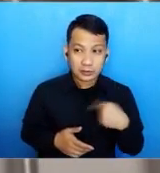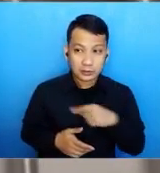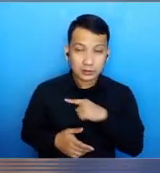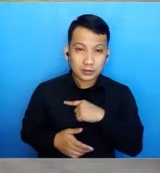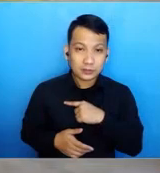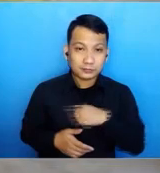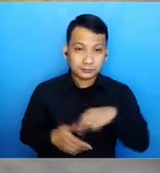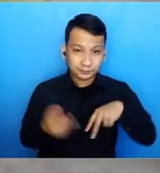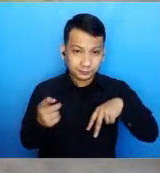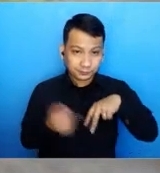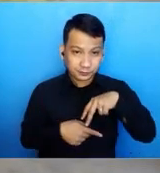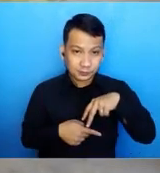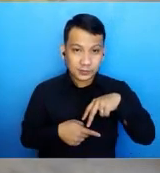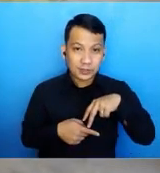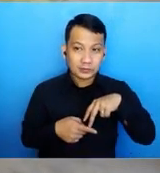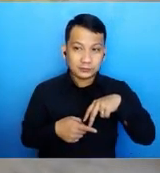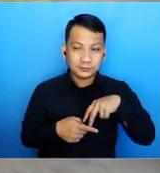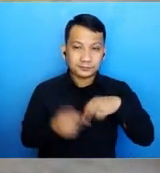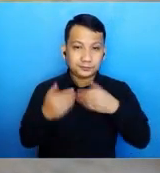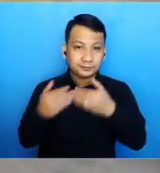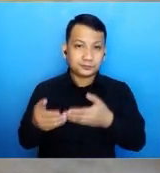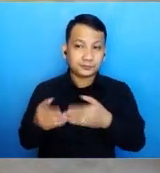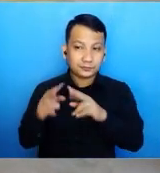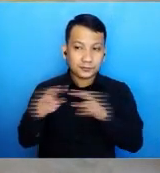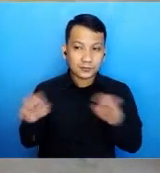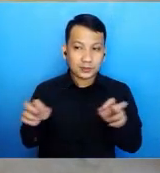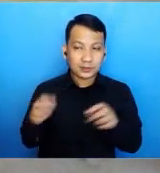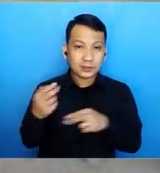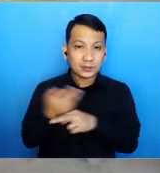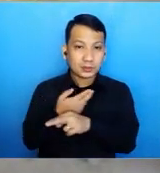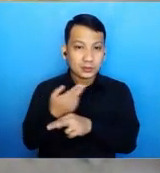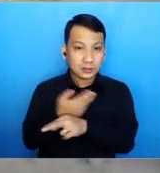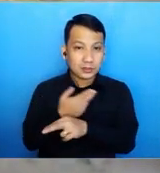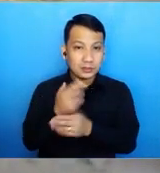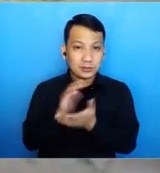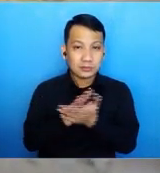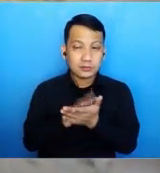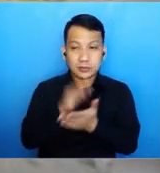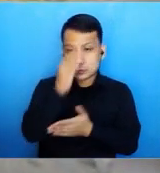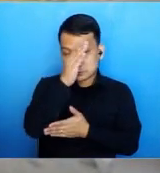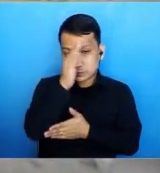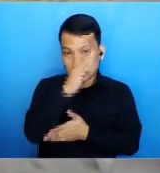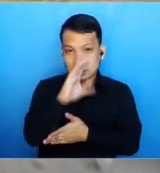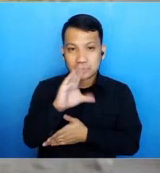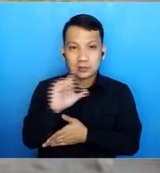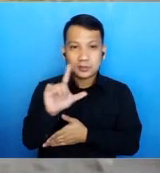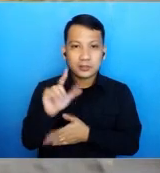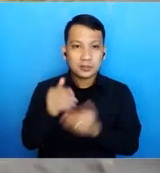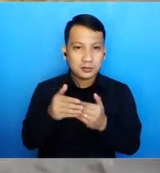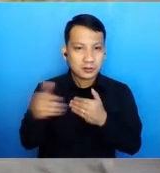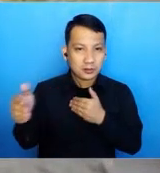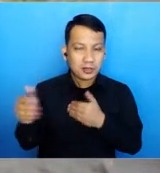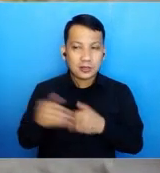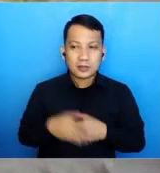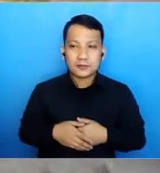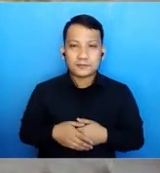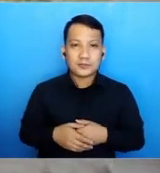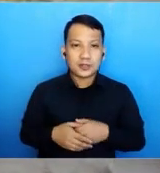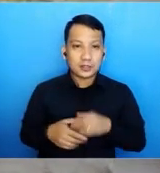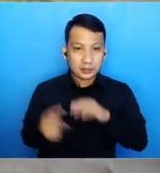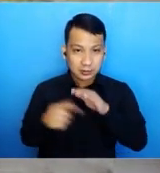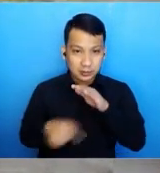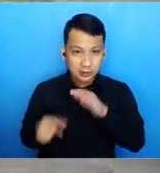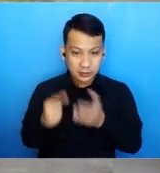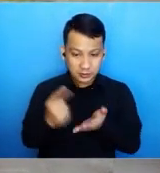ako, nagtuloy-tuloy ako mag-aral sa regular school dun sa Bicol hanggang grade 4. Tapos